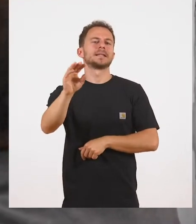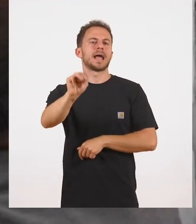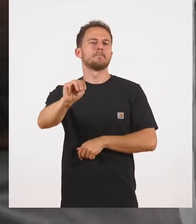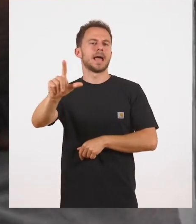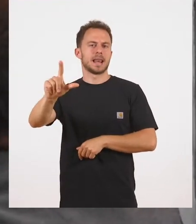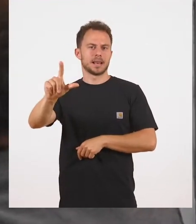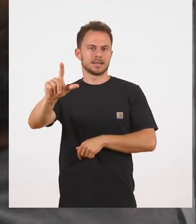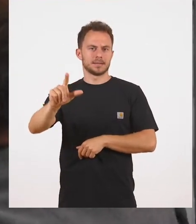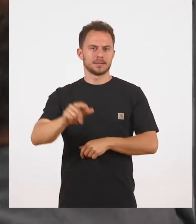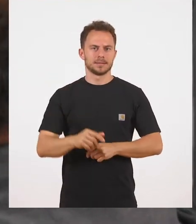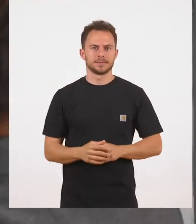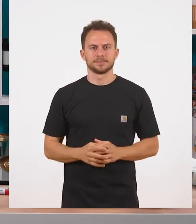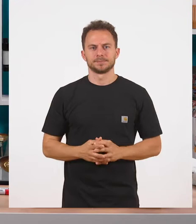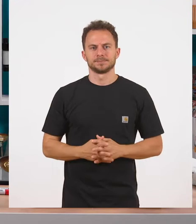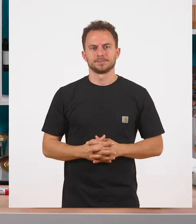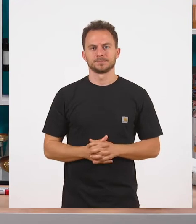250